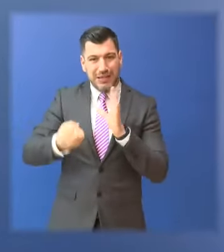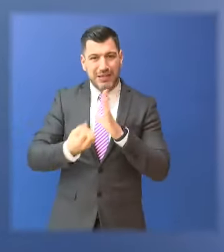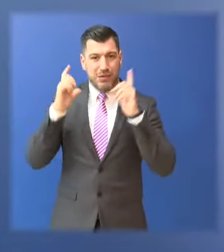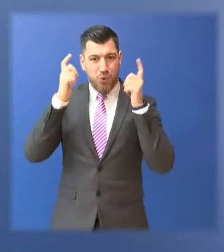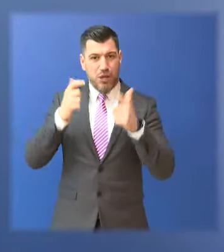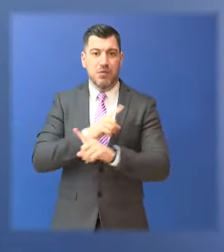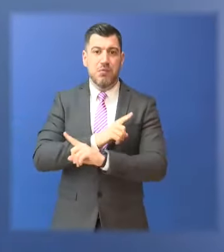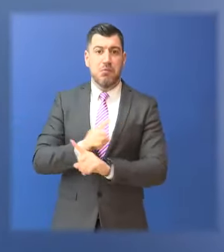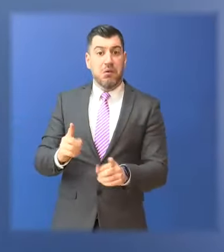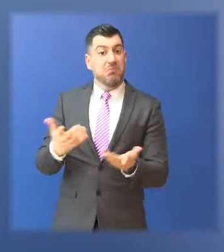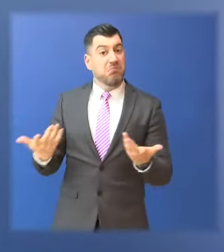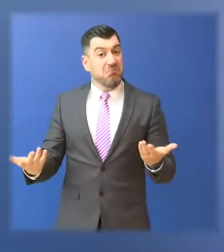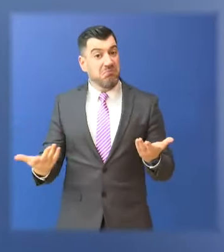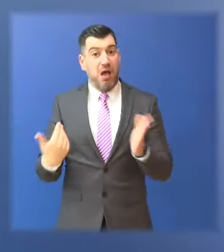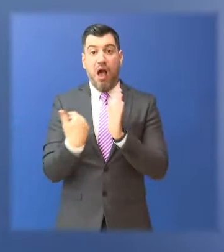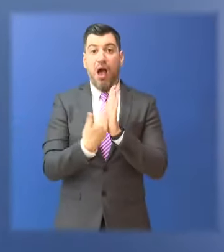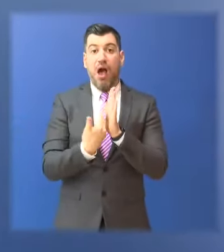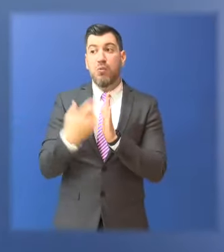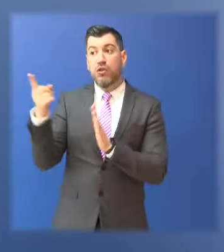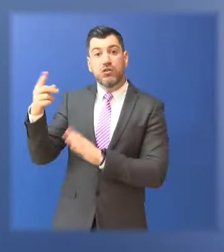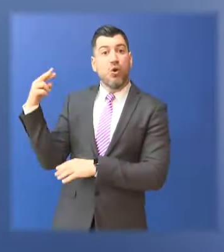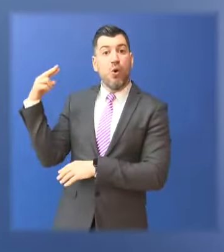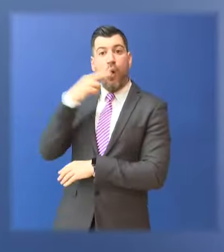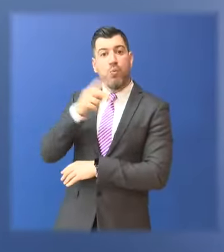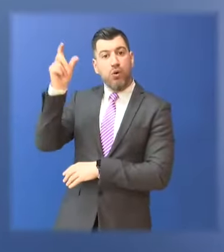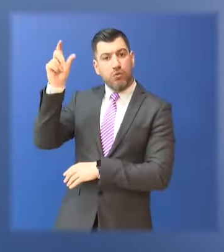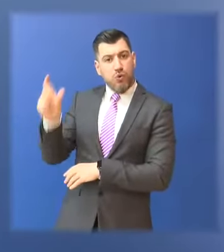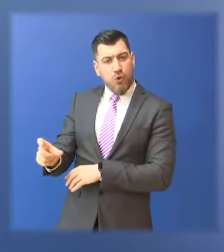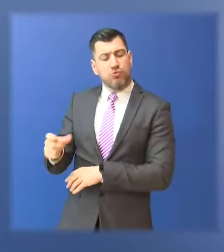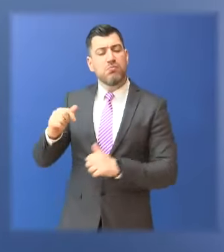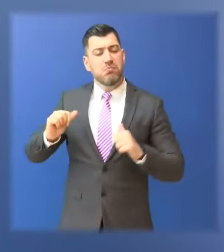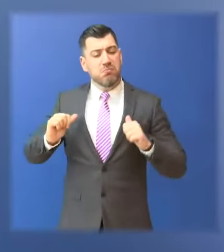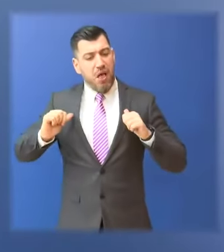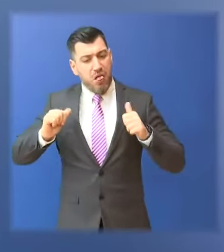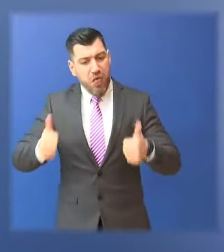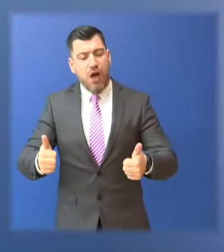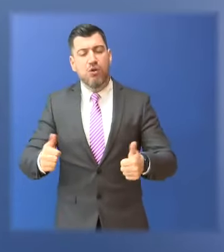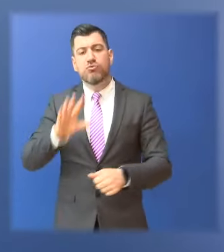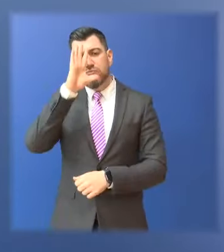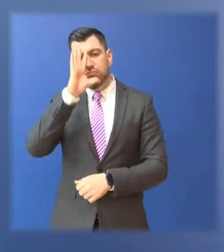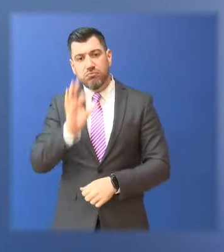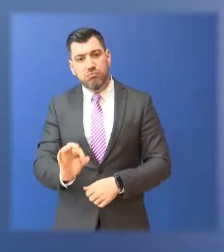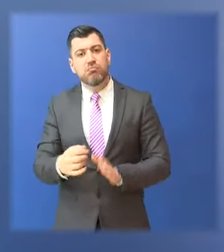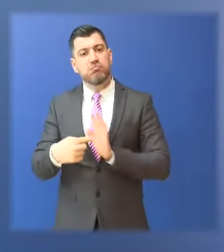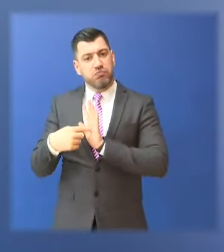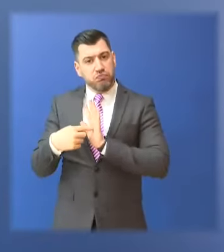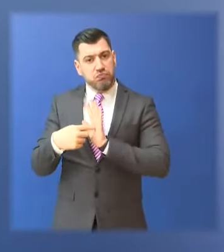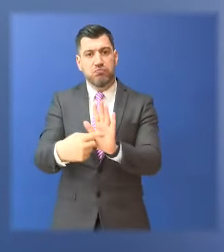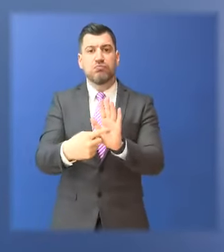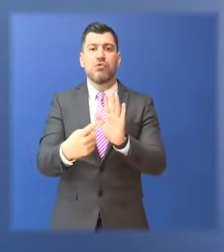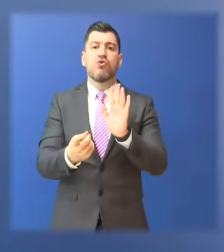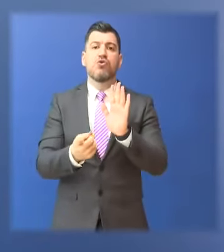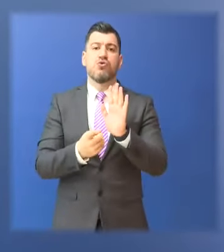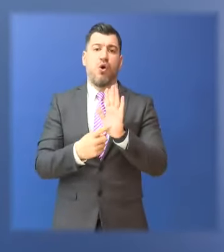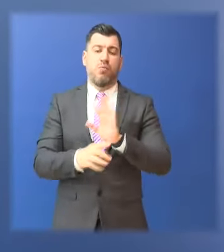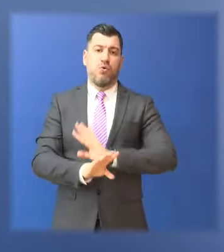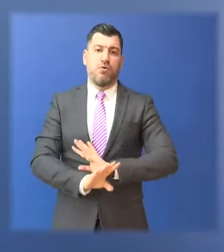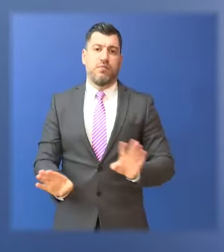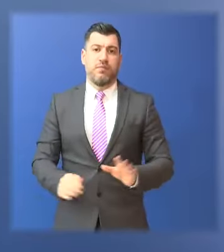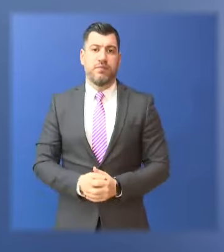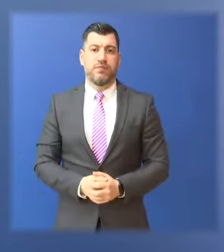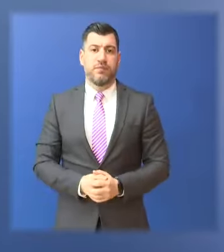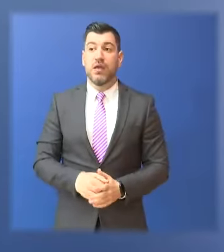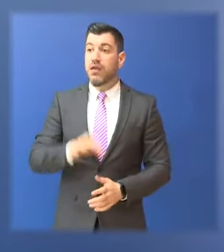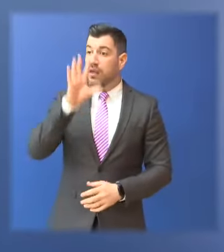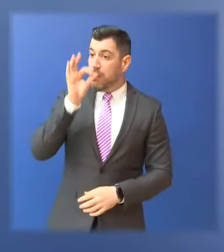φορά, ο Πρωθυπουργός τους διέψευσε και με θάρρος και ειλικρίνεια, όπως για όλα τα υπόλοιπα θέματα, μίλησε. Και εδώ θέλω να πω ότι ναι, είναι ένα σημαντικό θέμα,